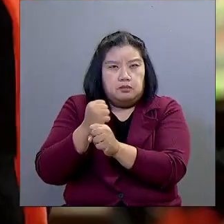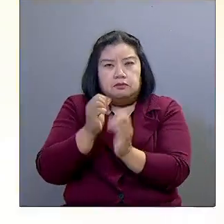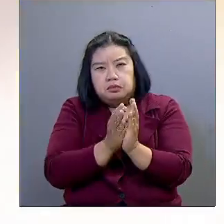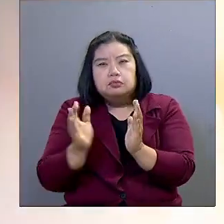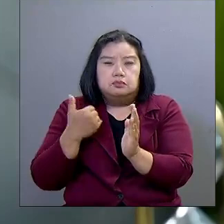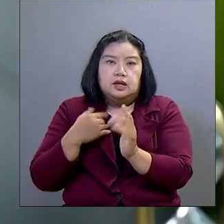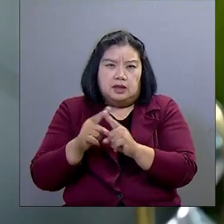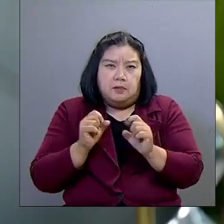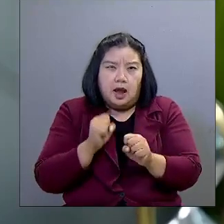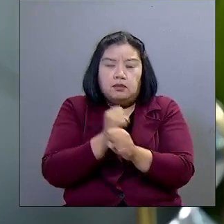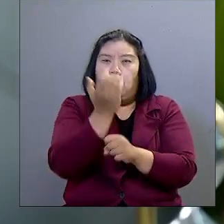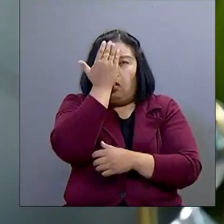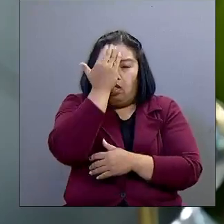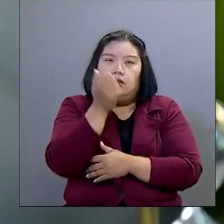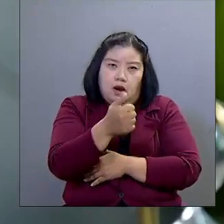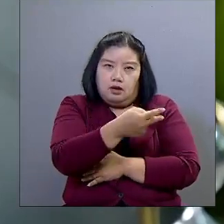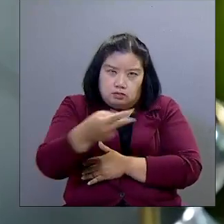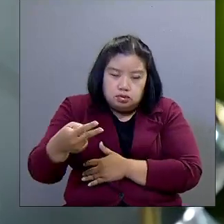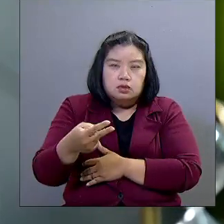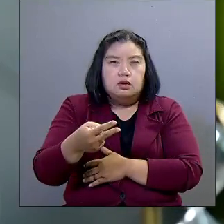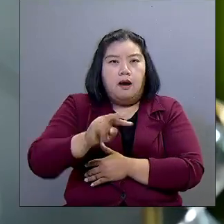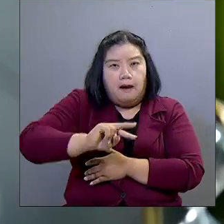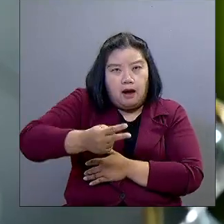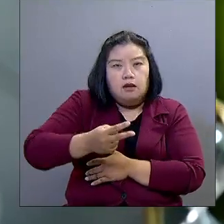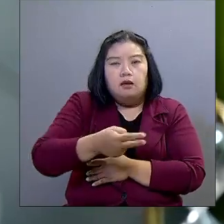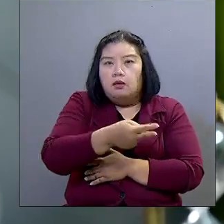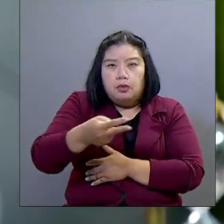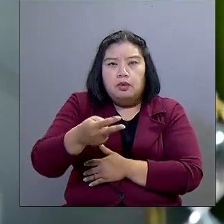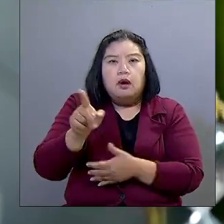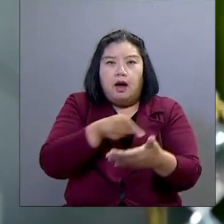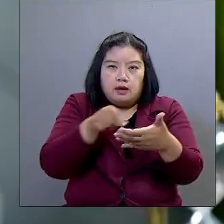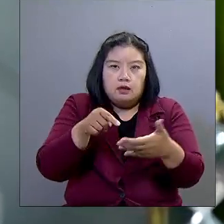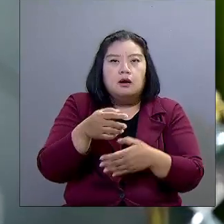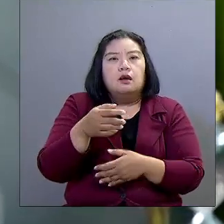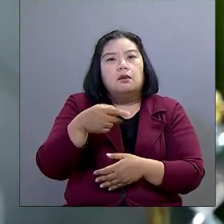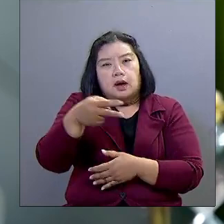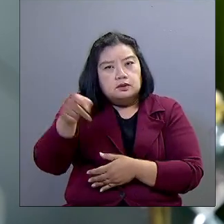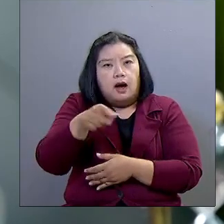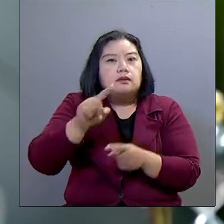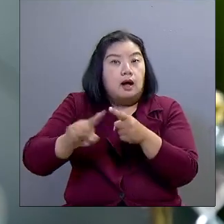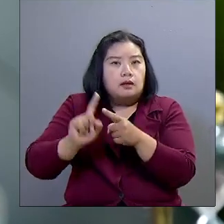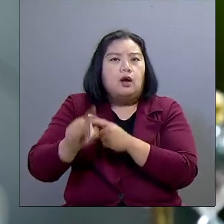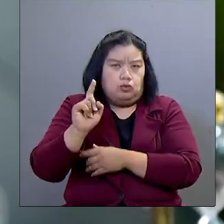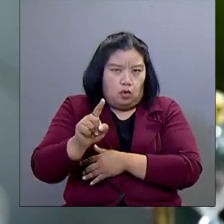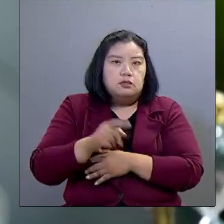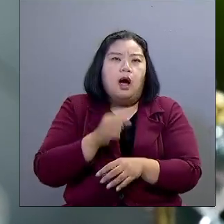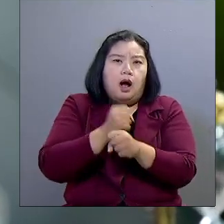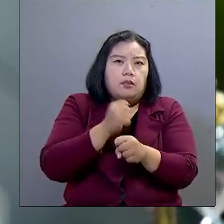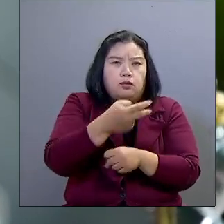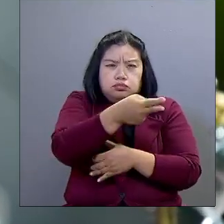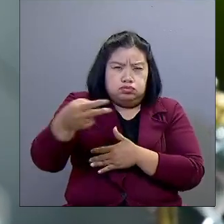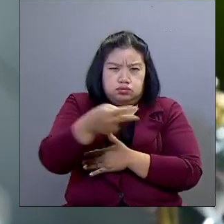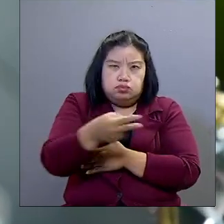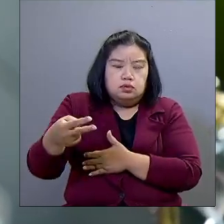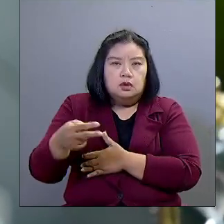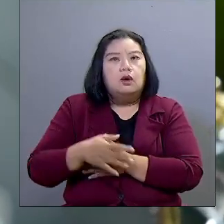ที่สุด การทำคำบรรยายหรือว่าซับไตเติ้ลภาษาอังกฤษของละครไทย PBS ที่บอกว่าต้องใช้เวลานานเพราะว่าต้อง